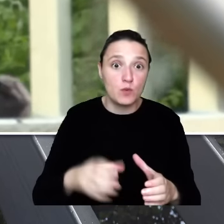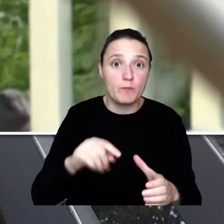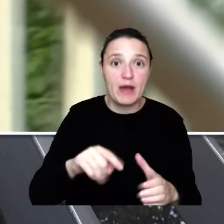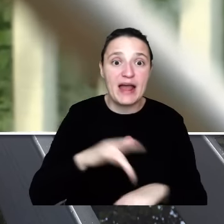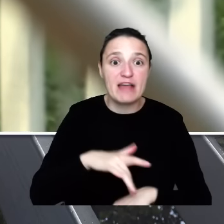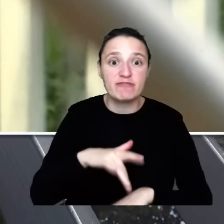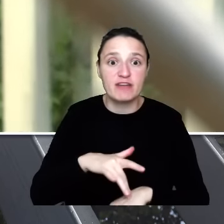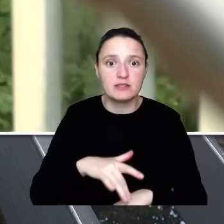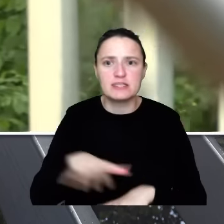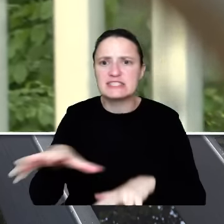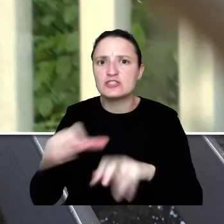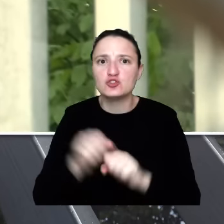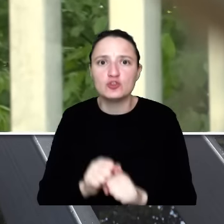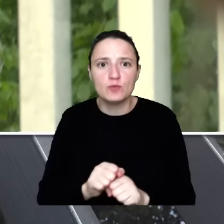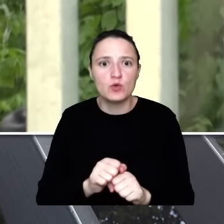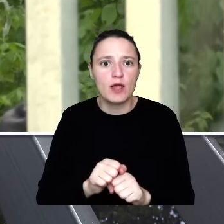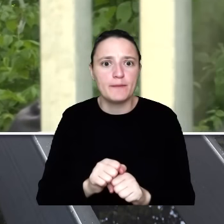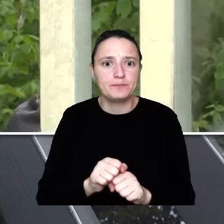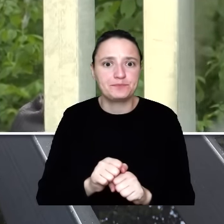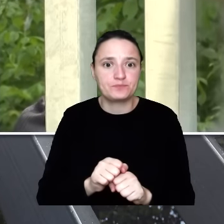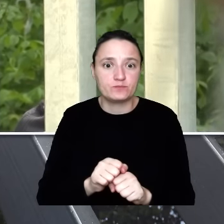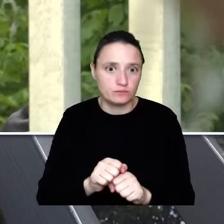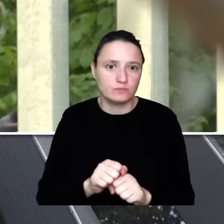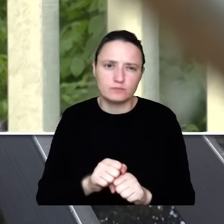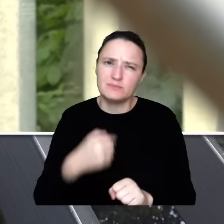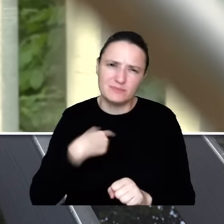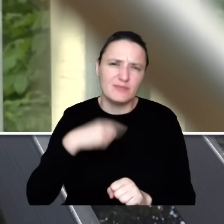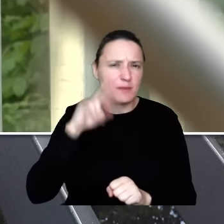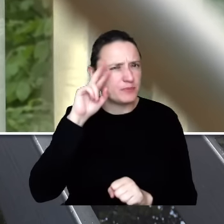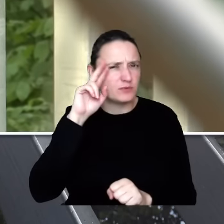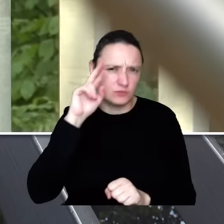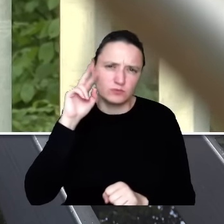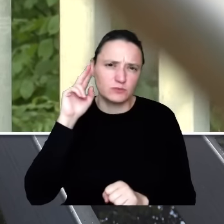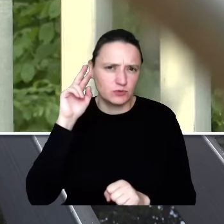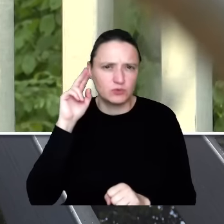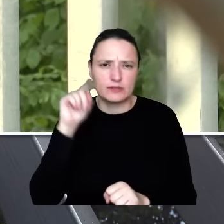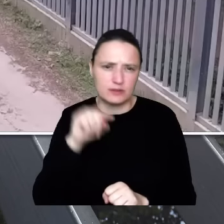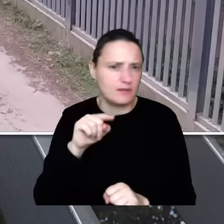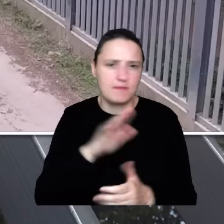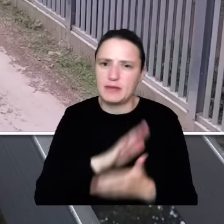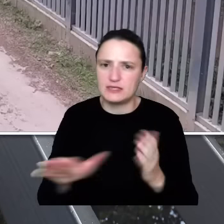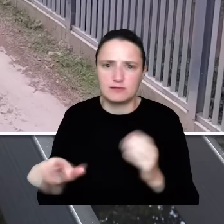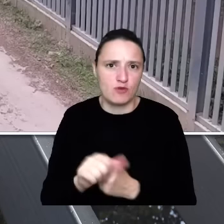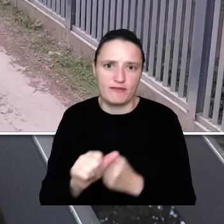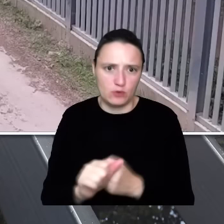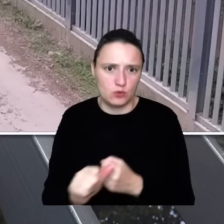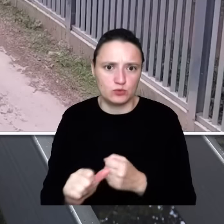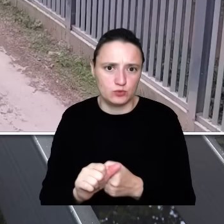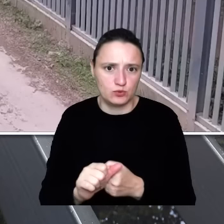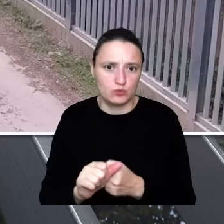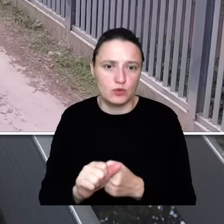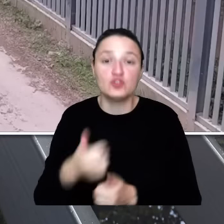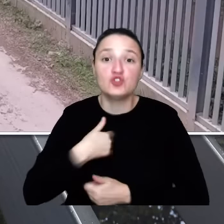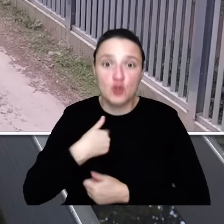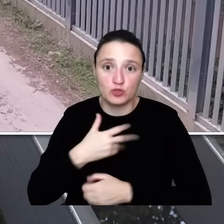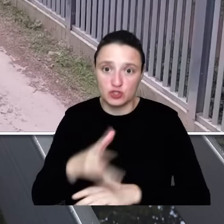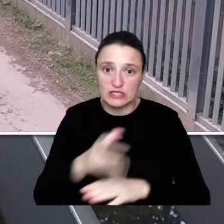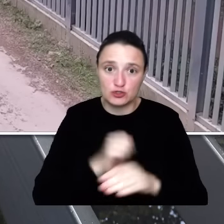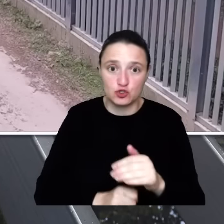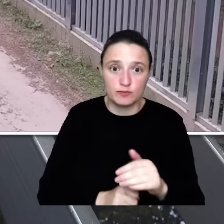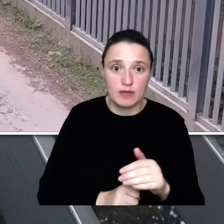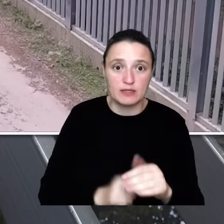zostają zatrzymani, i mam jednak duże podejrzenie, że zupełnie bez powodu, żołnierze, bo